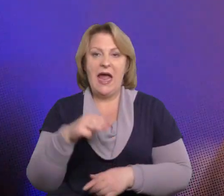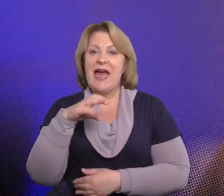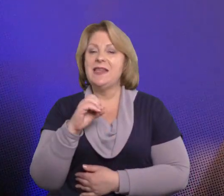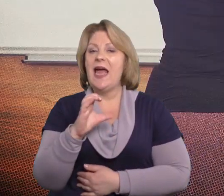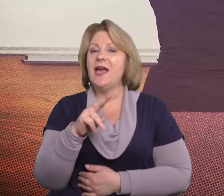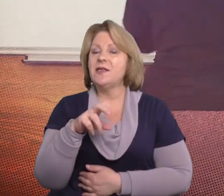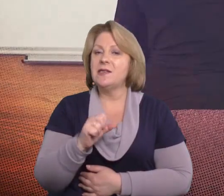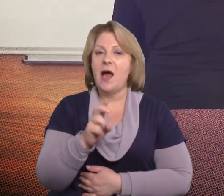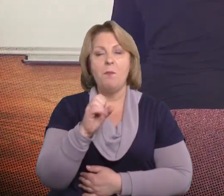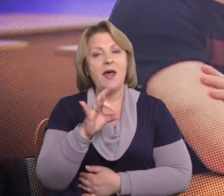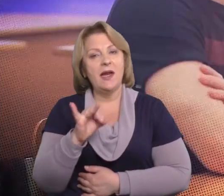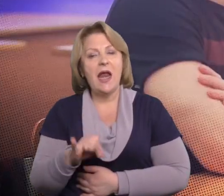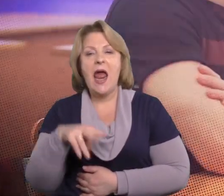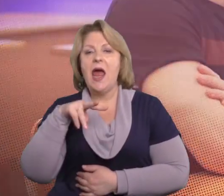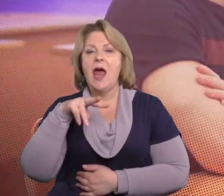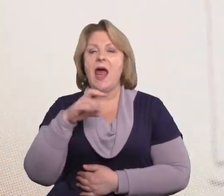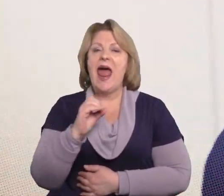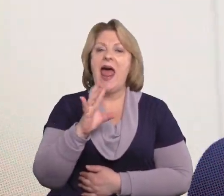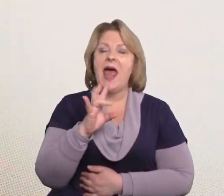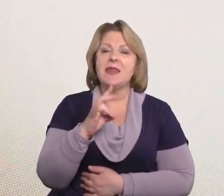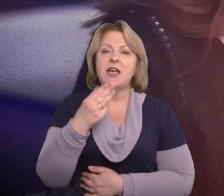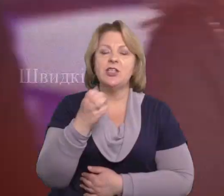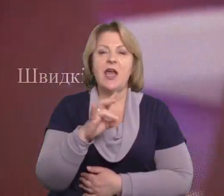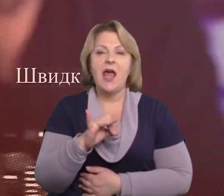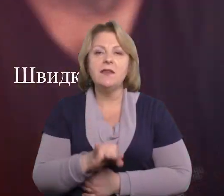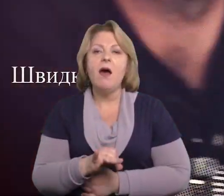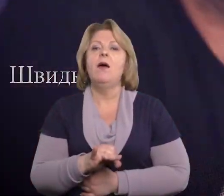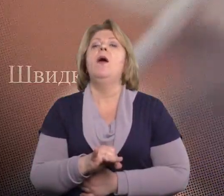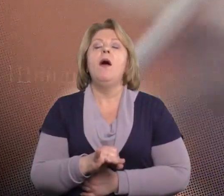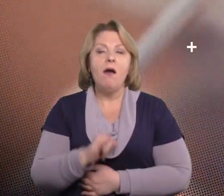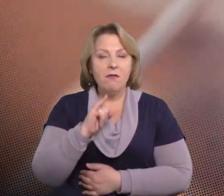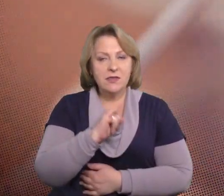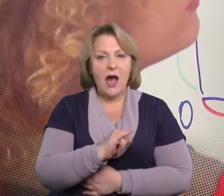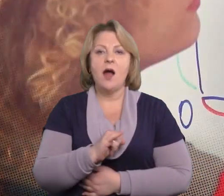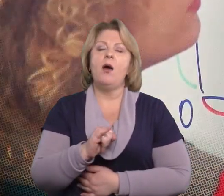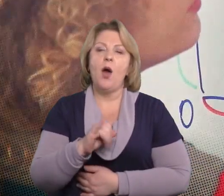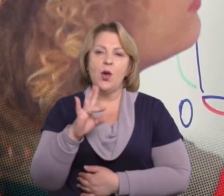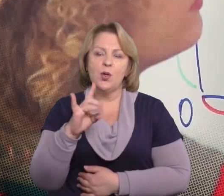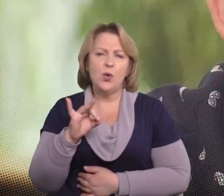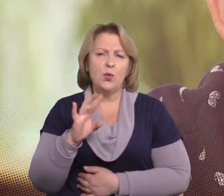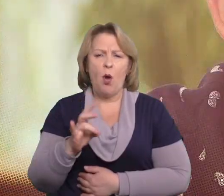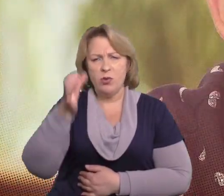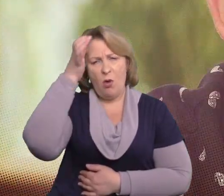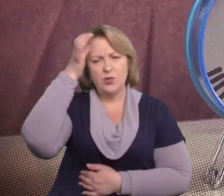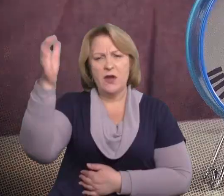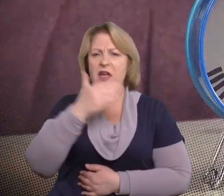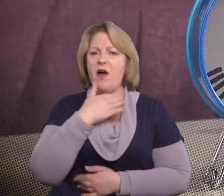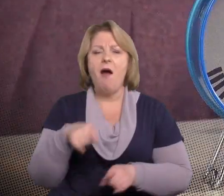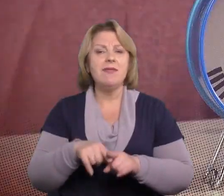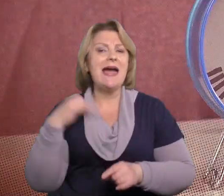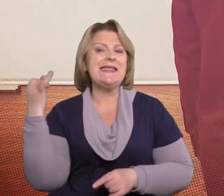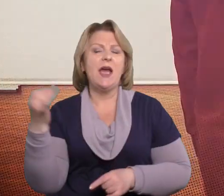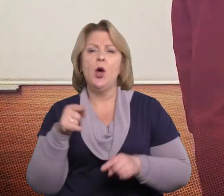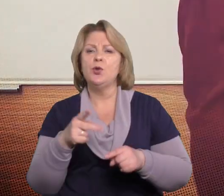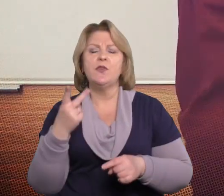Фермі, Ейнштейн, Ландау, Ісаак Ньютон. Дослідників чимало, це так цікаво.